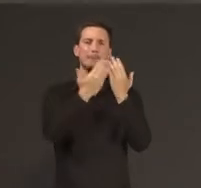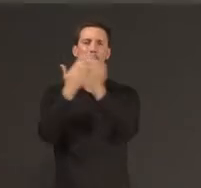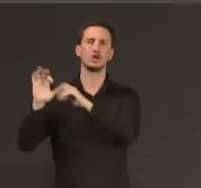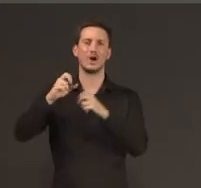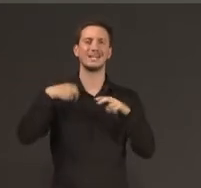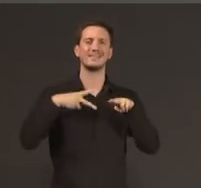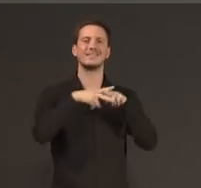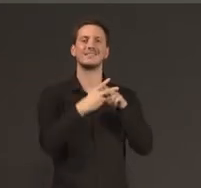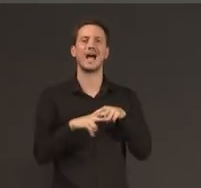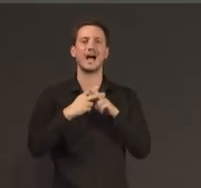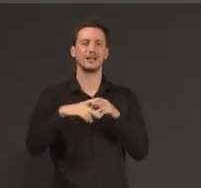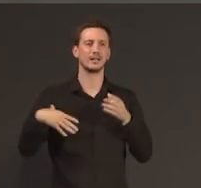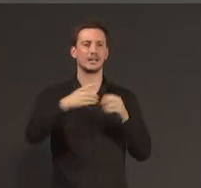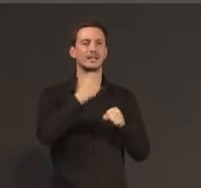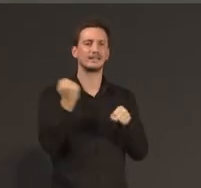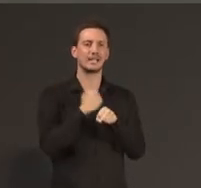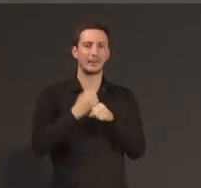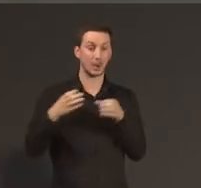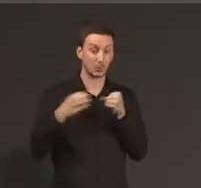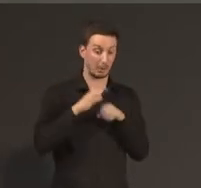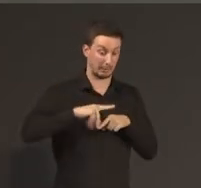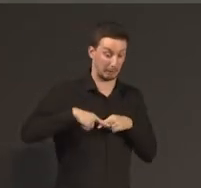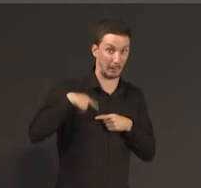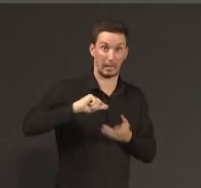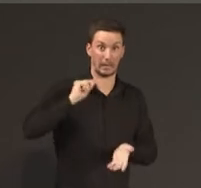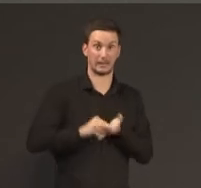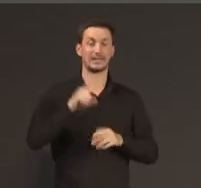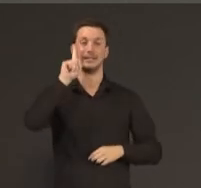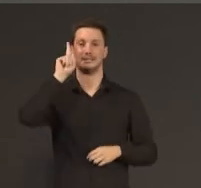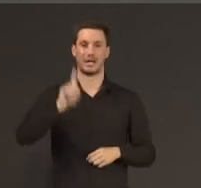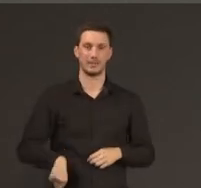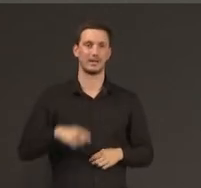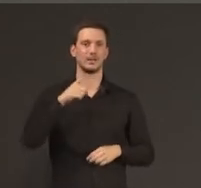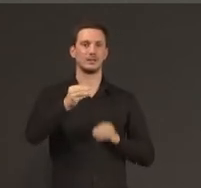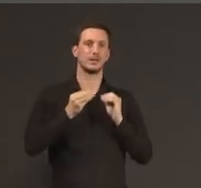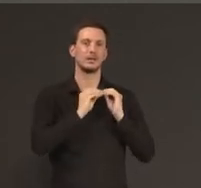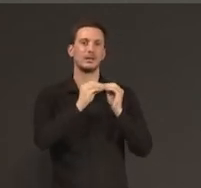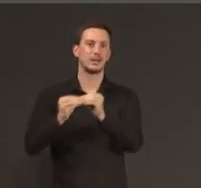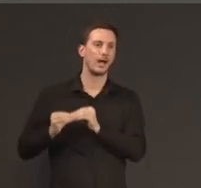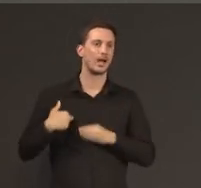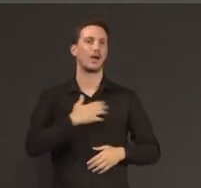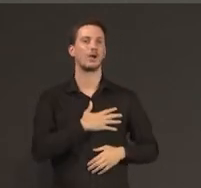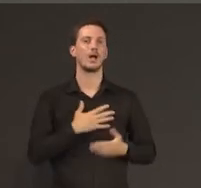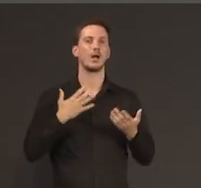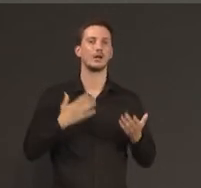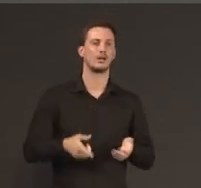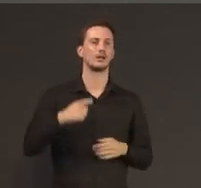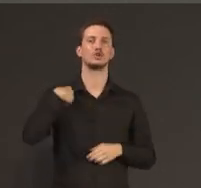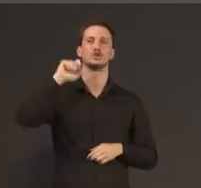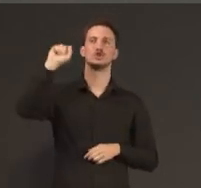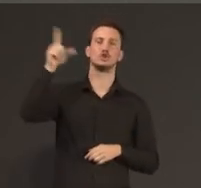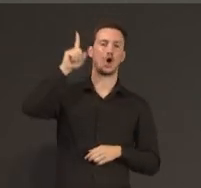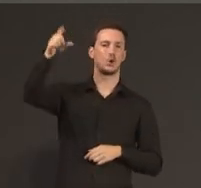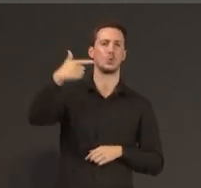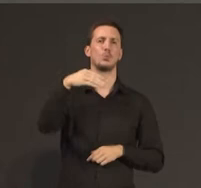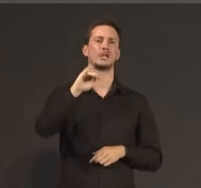tallers ultimant un treball en grup per l'endemà. I per descomptat, els seus instants de complaença prenent el sol a la Gutenberg